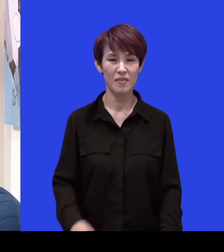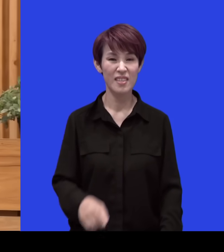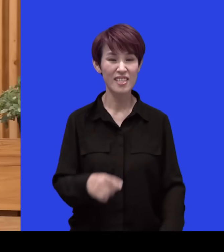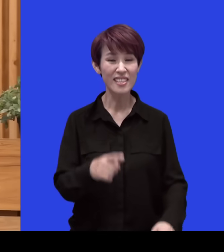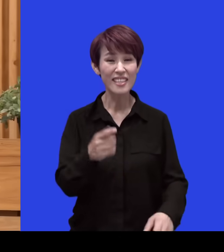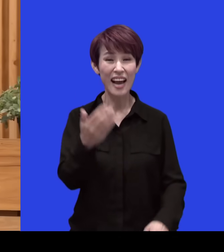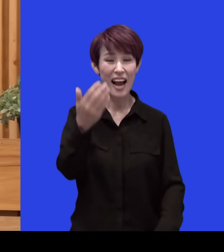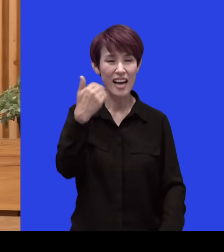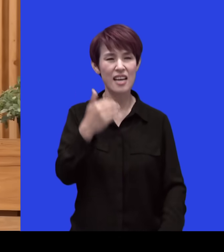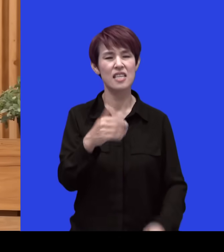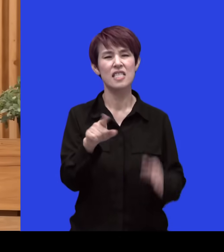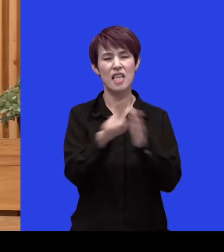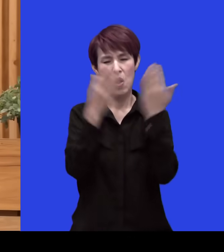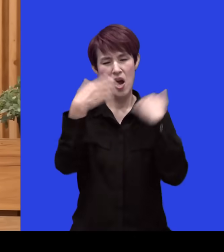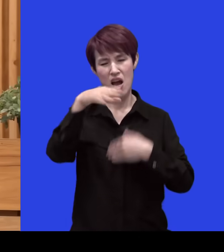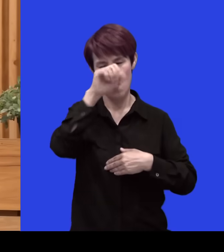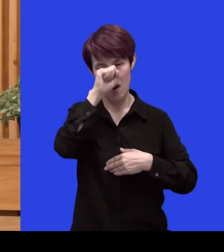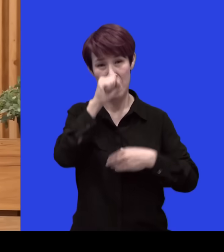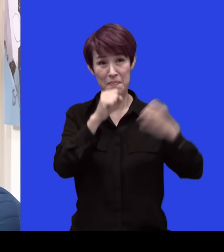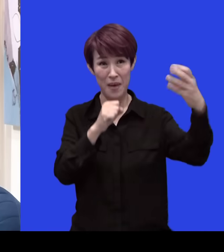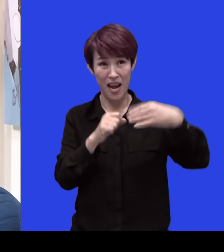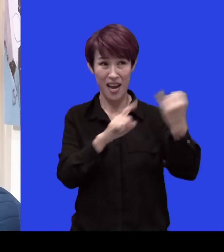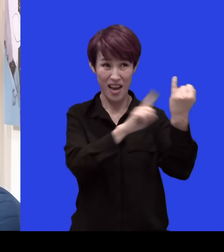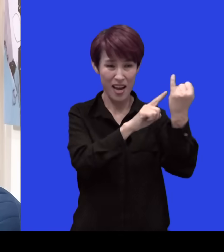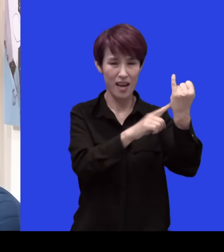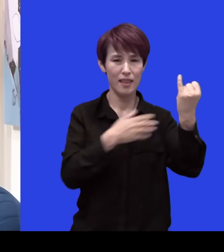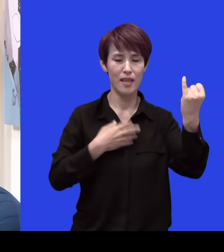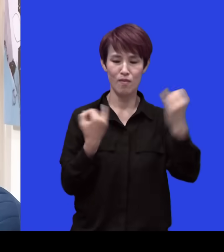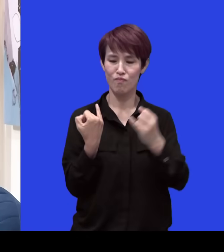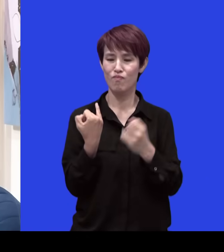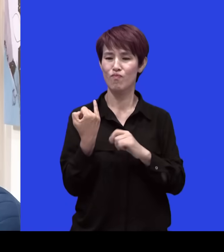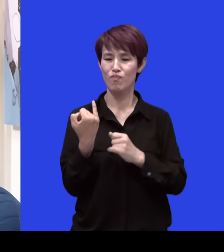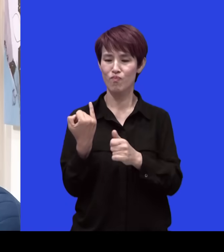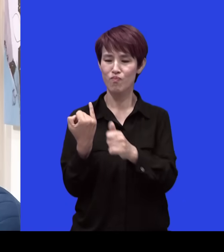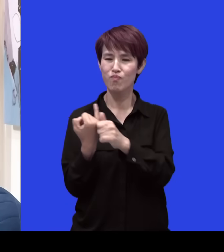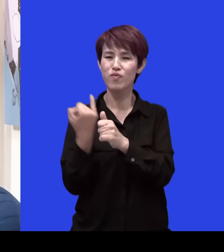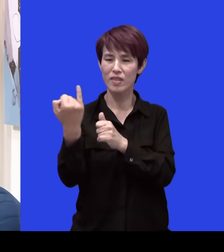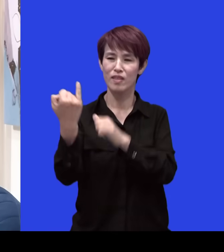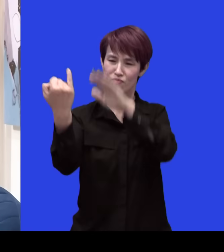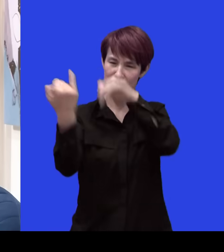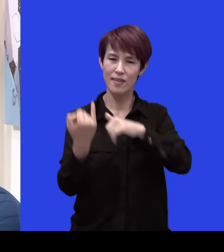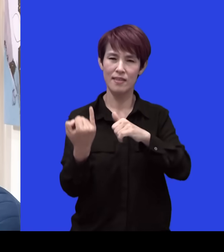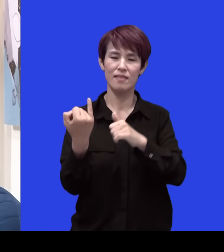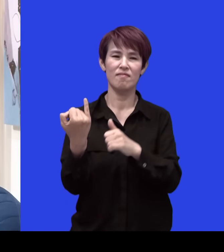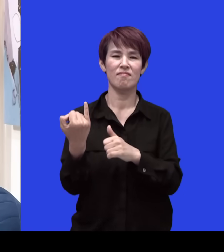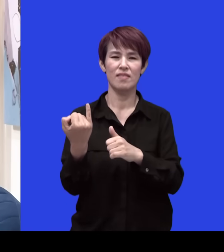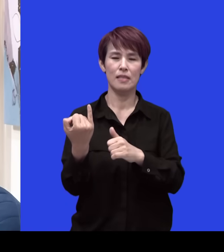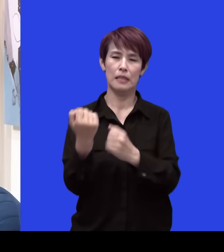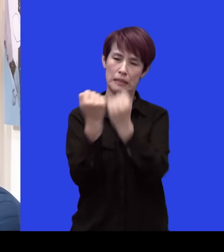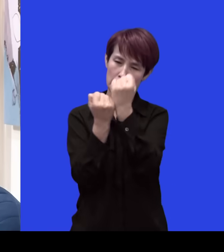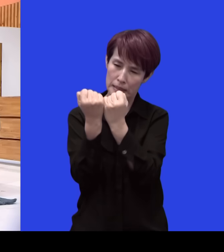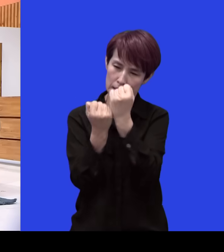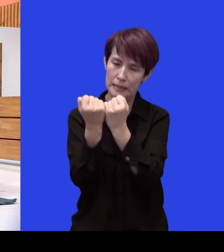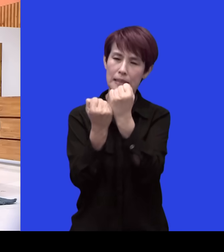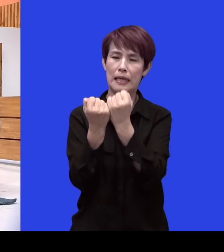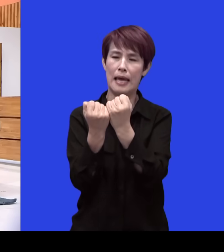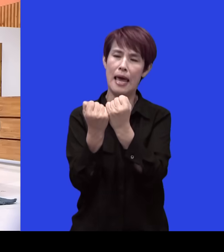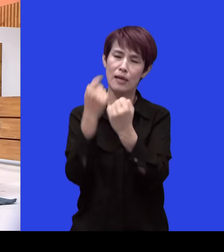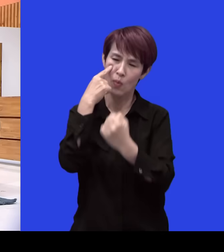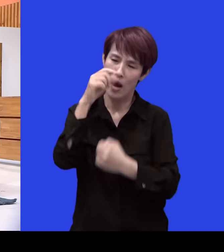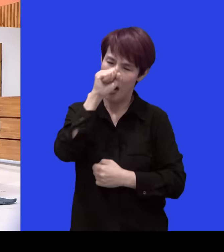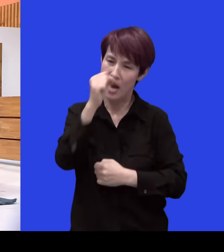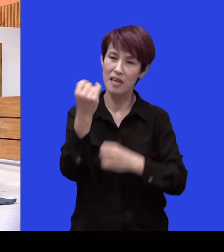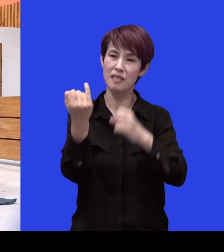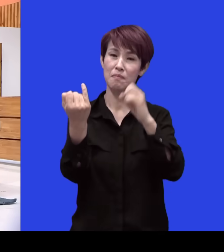설득도 시키려고 하고 오. 뭐 했는데 대의 부인이 장군 부인 앞에서 뭐 그렇죠, 그렇죠. 그